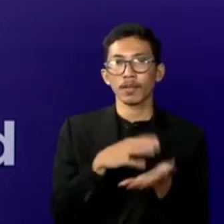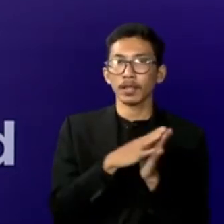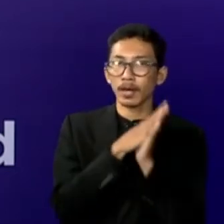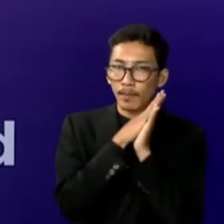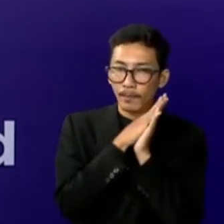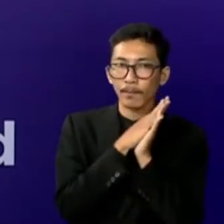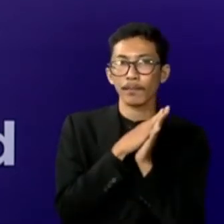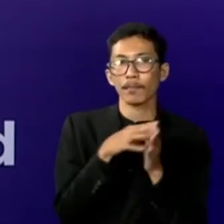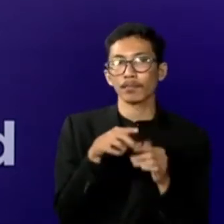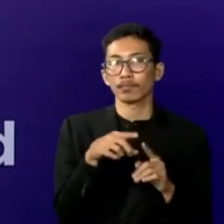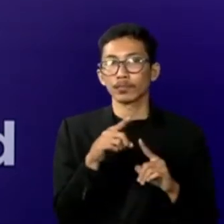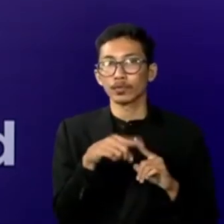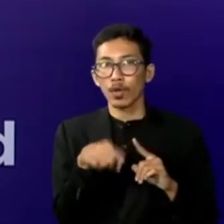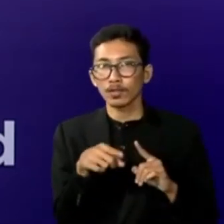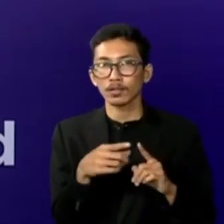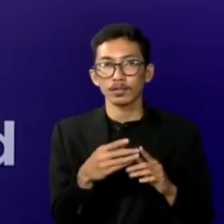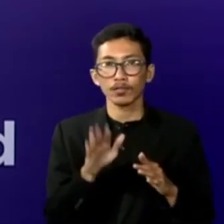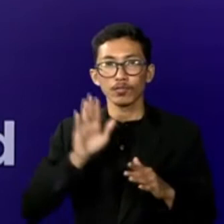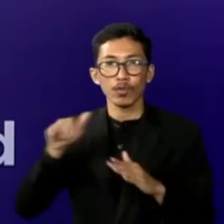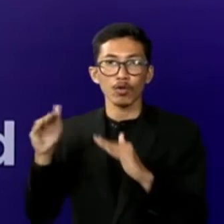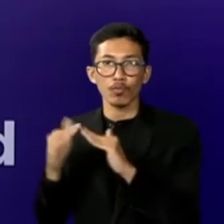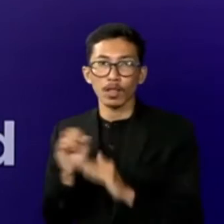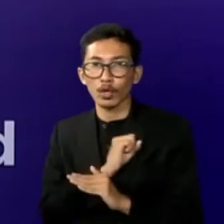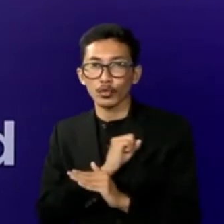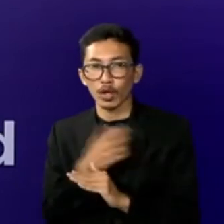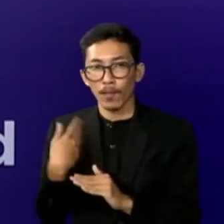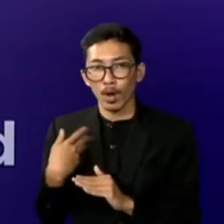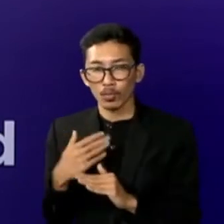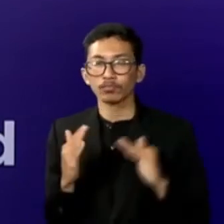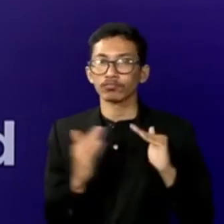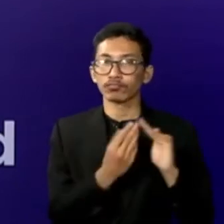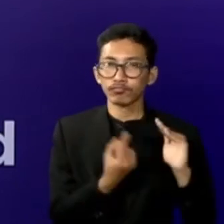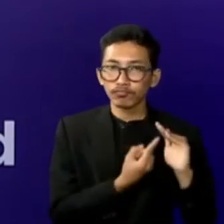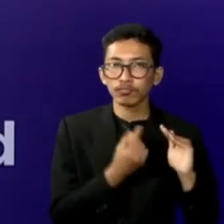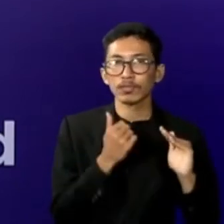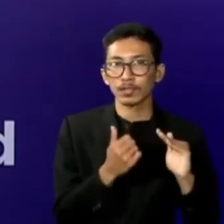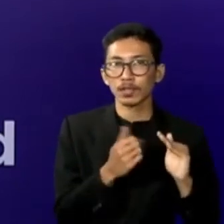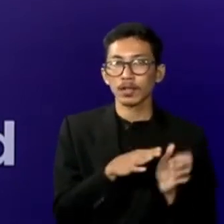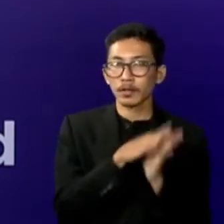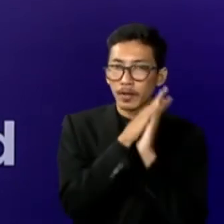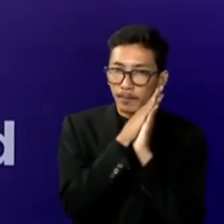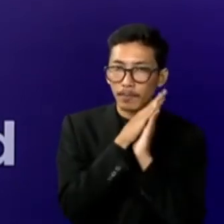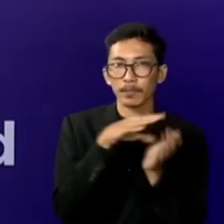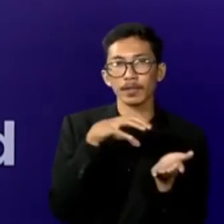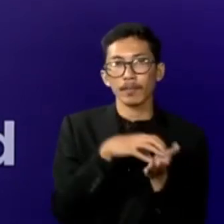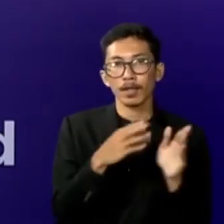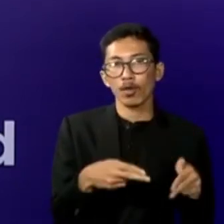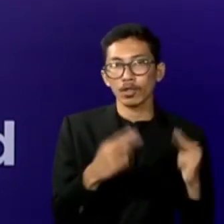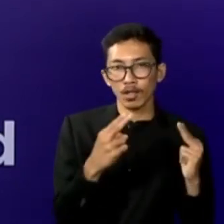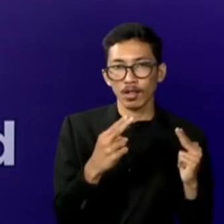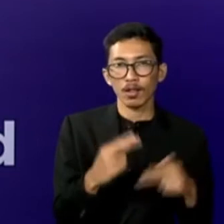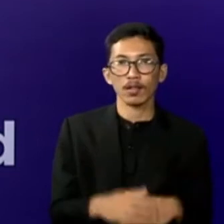bertugas kalau mereka takut pulang kerumah mereka eh apa namanya diinapkan di hotel hotel